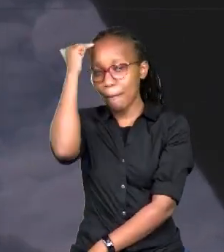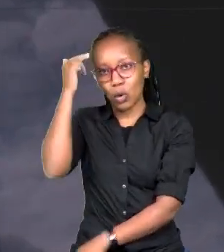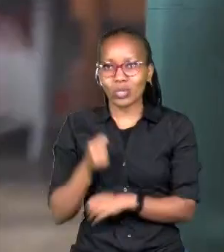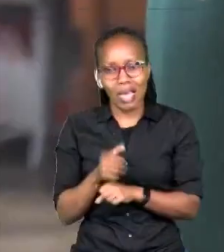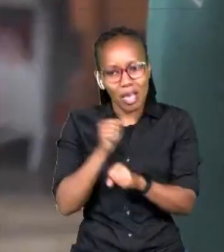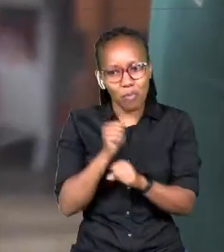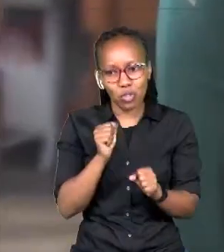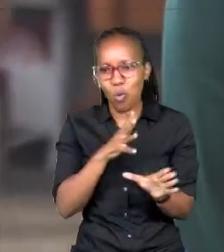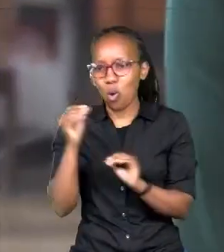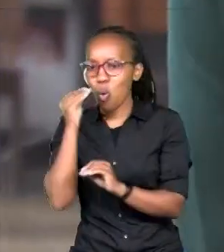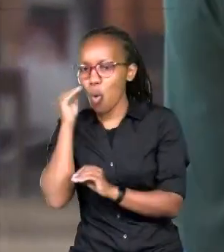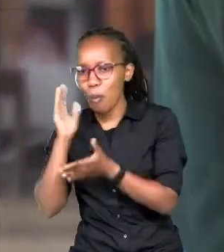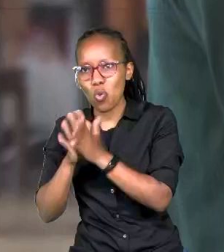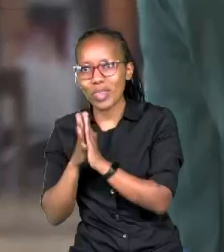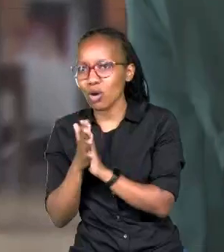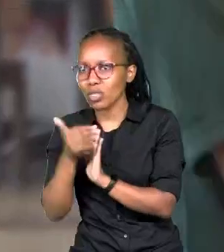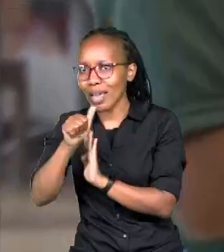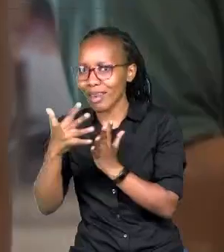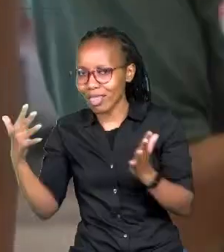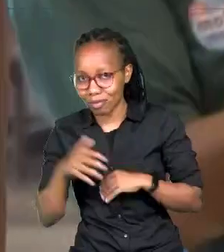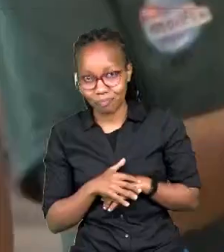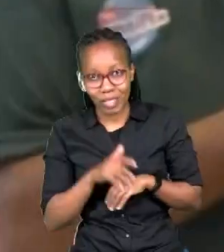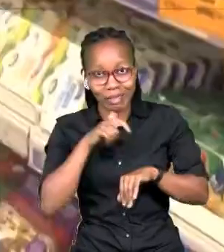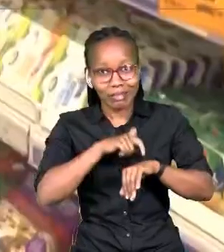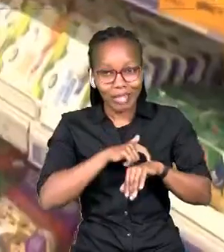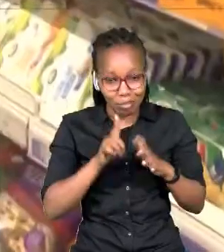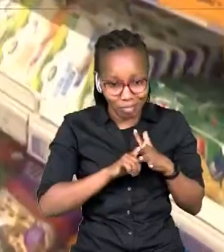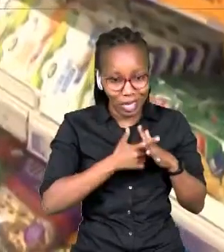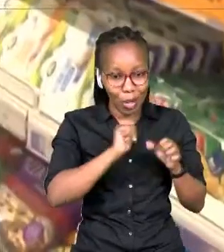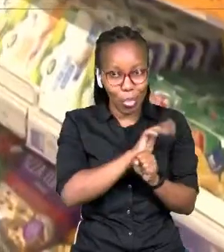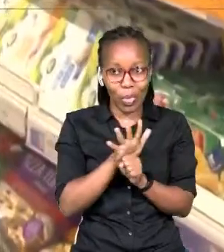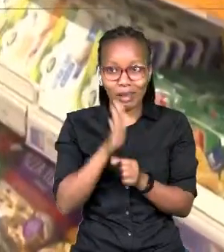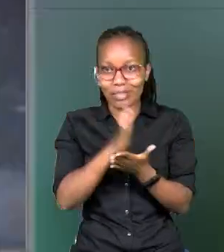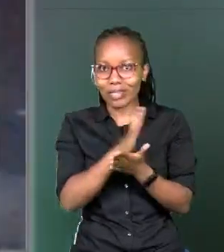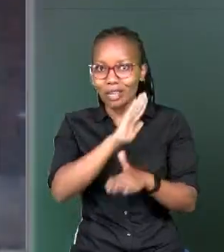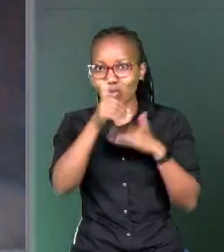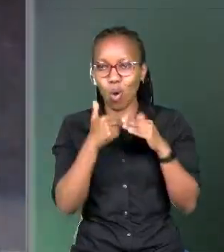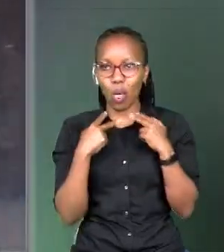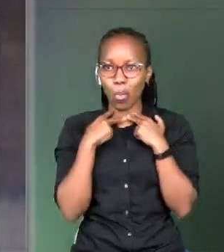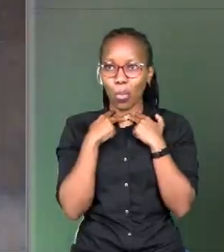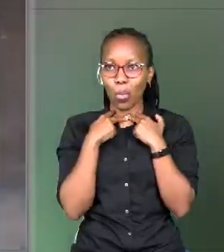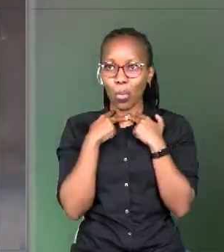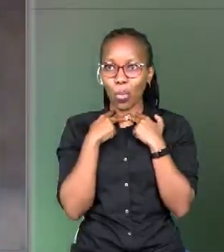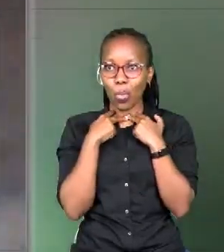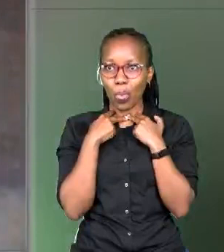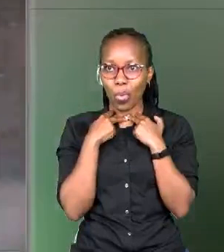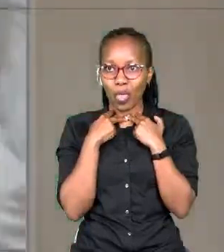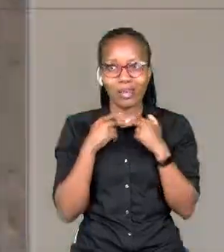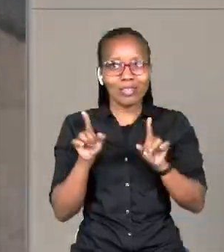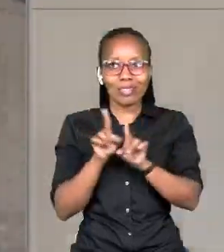bila. Since the onset of COVID-19, all sectors were derailed in operation, and this was not